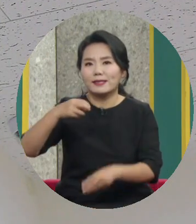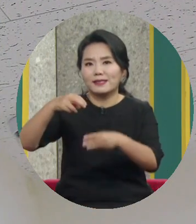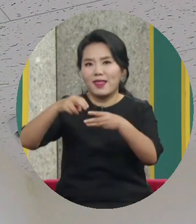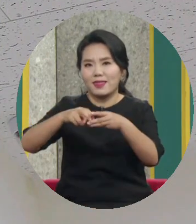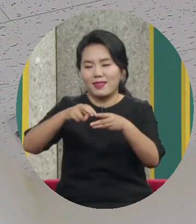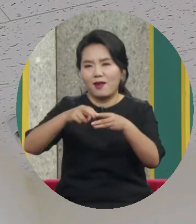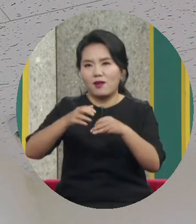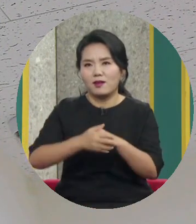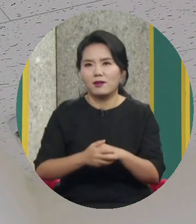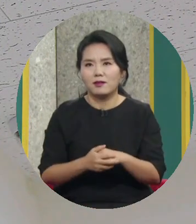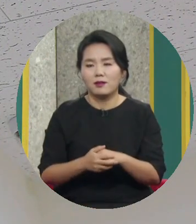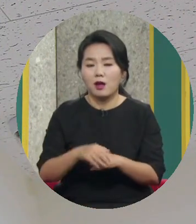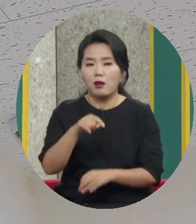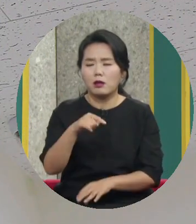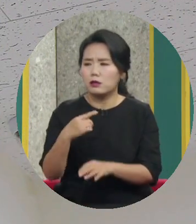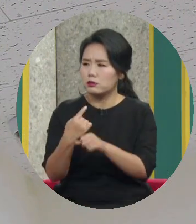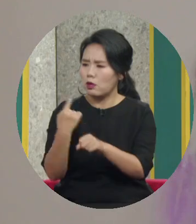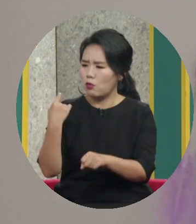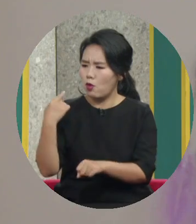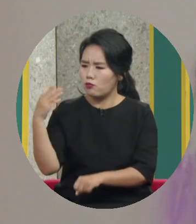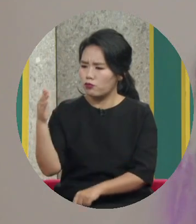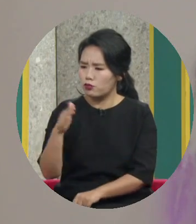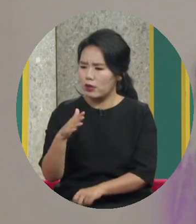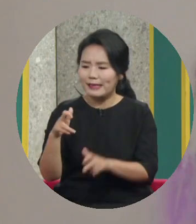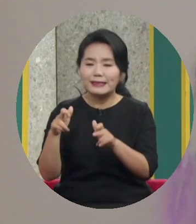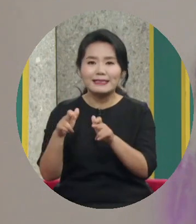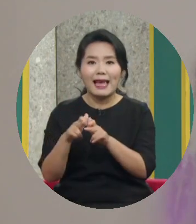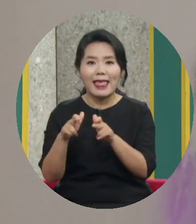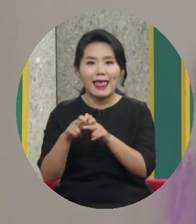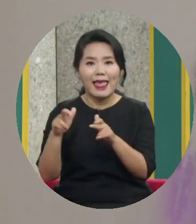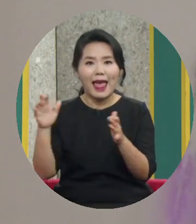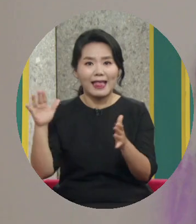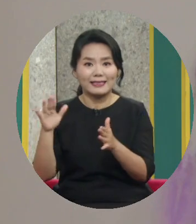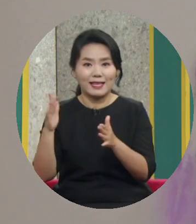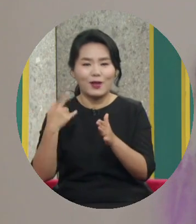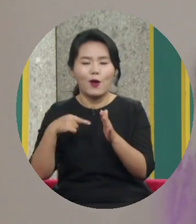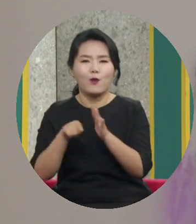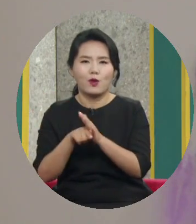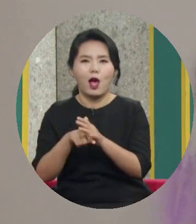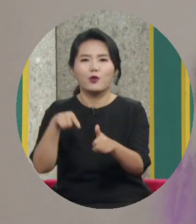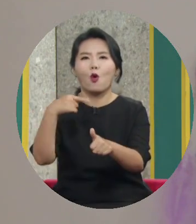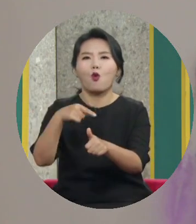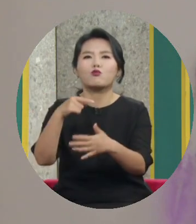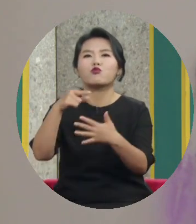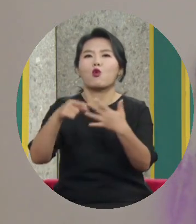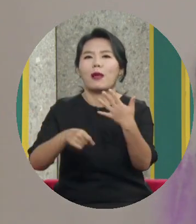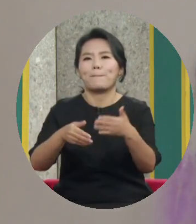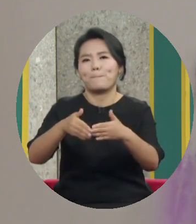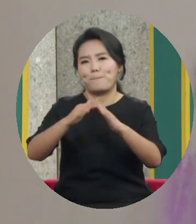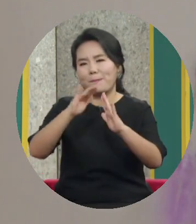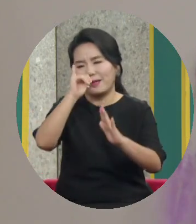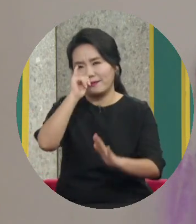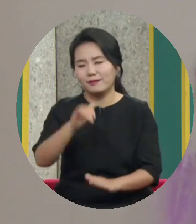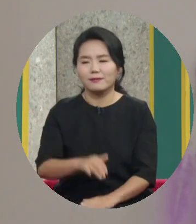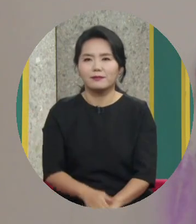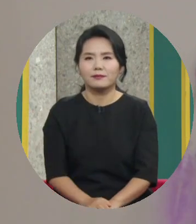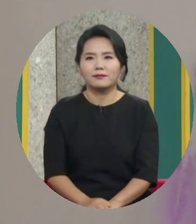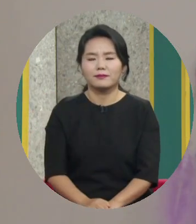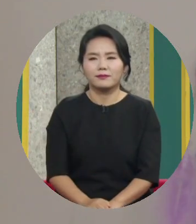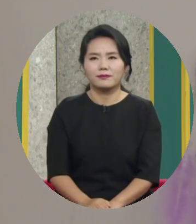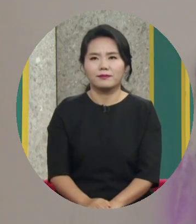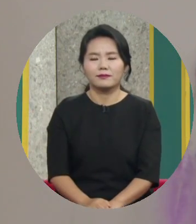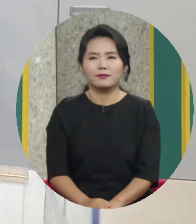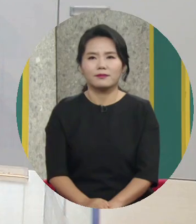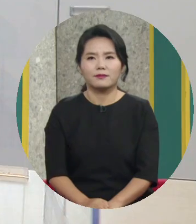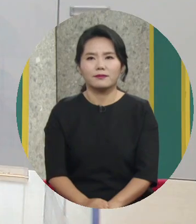지난해부터 장애 아동들이 참여할 수 있는 방과 후 프로그램이 생겼는데요. 네. 좋아? 네.